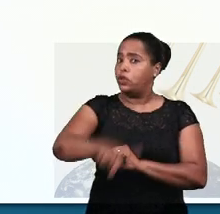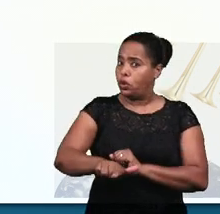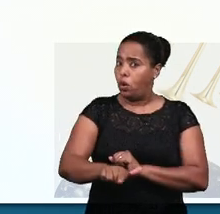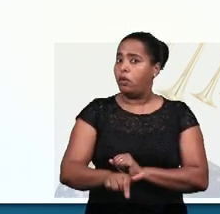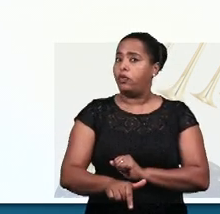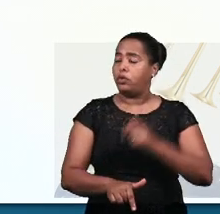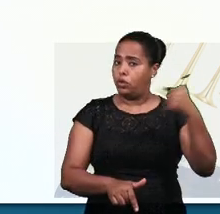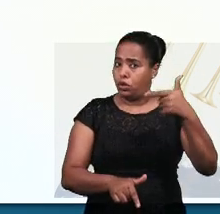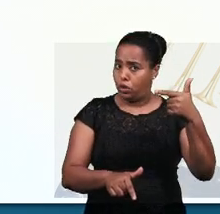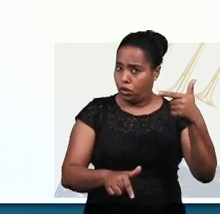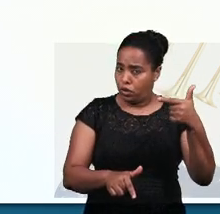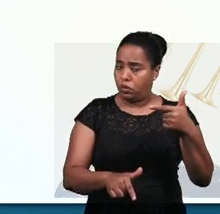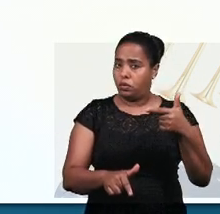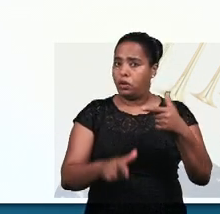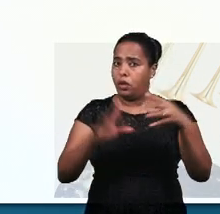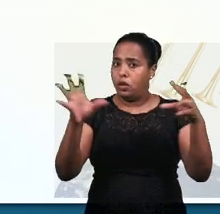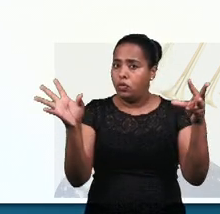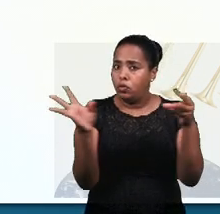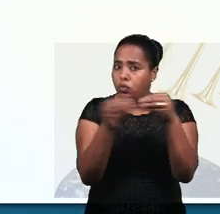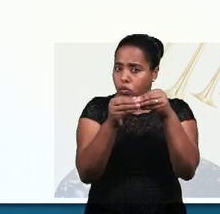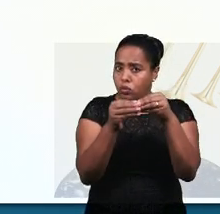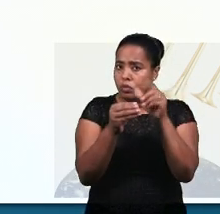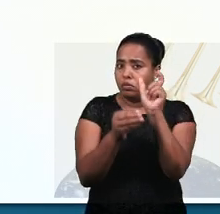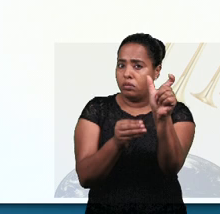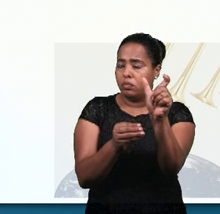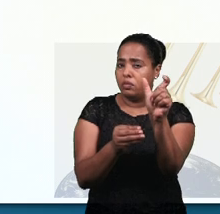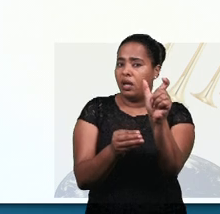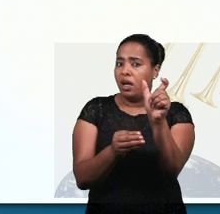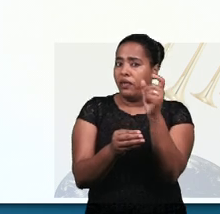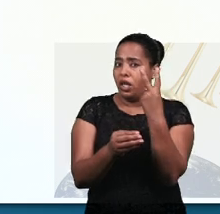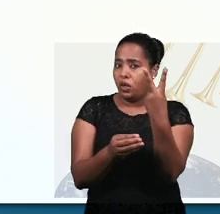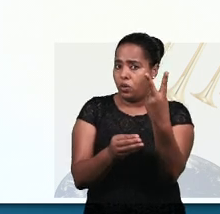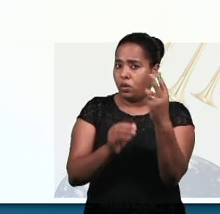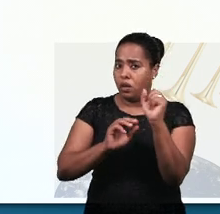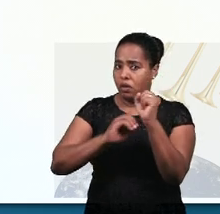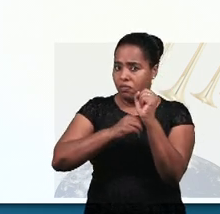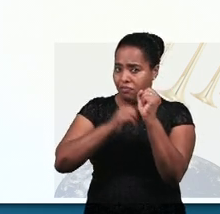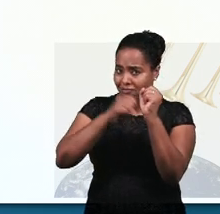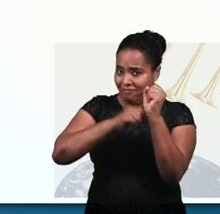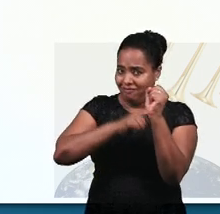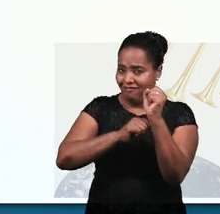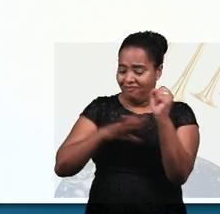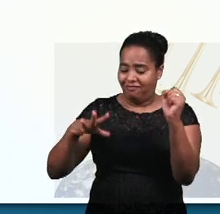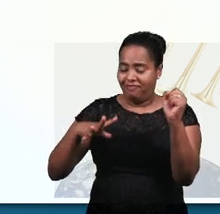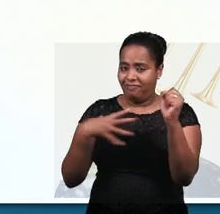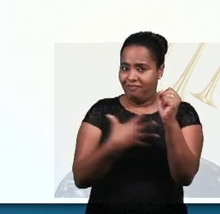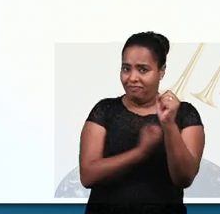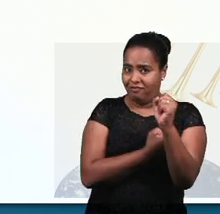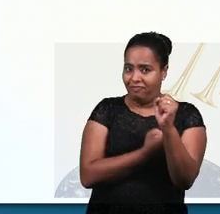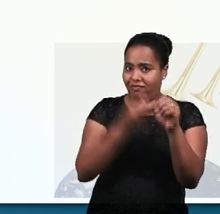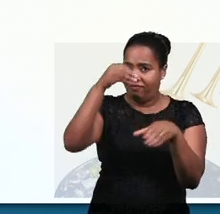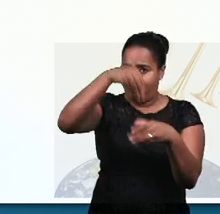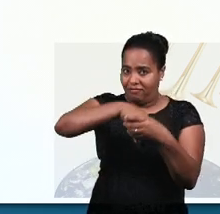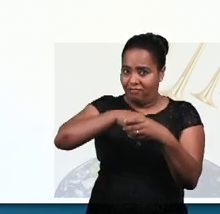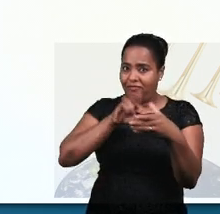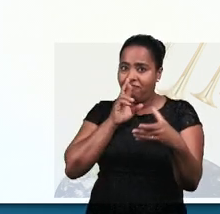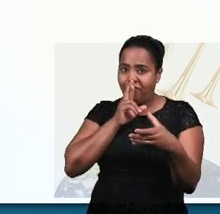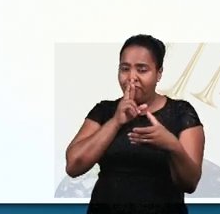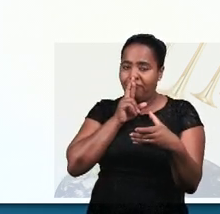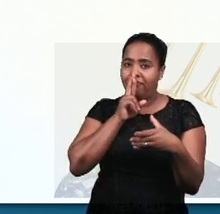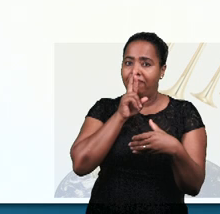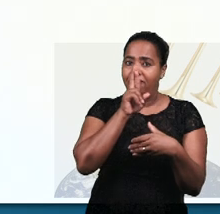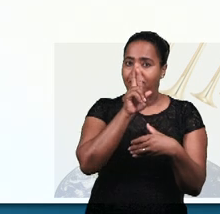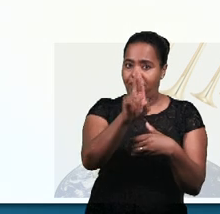Résumez en 2 mots le mystère du salut qui se trouve dans la réponse de l'énigme qui a